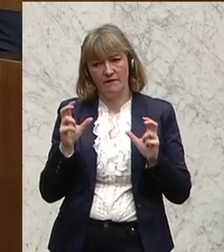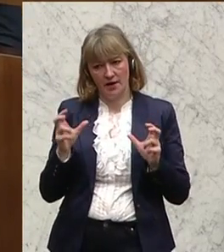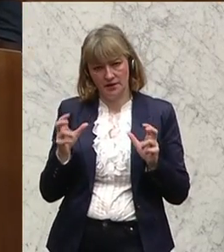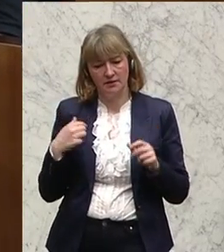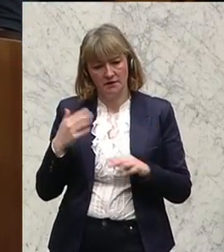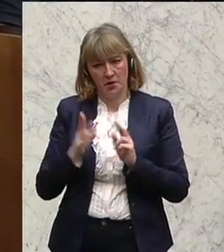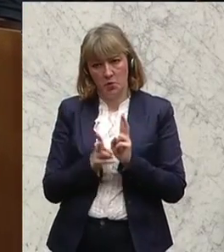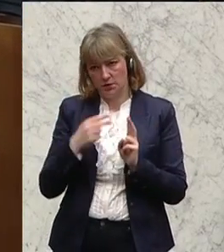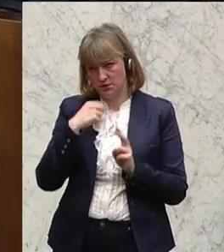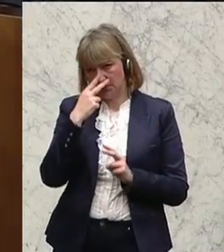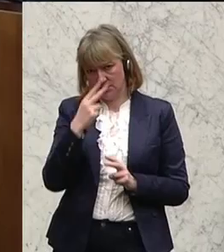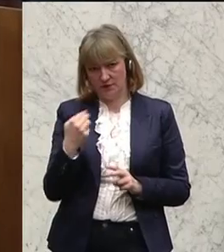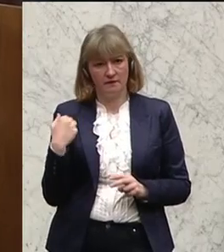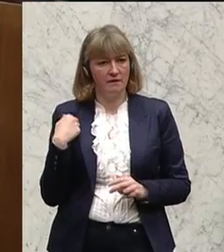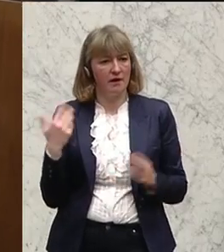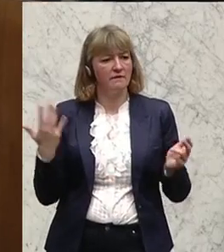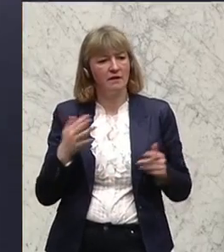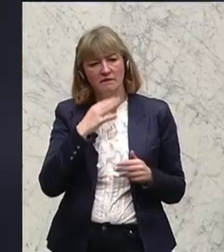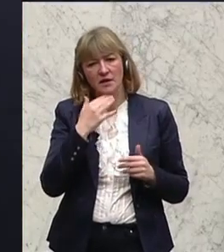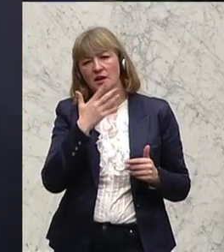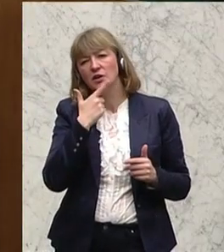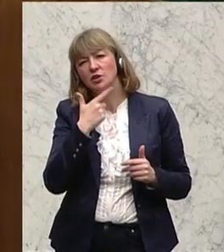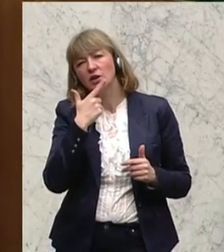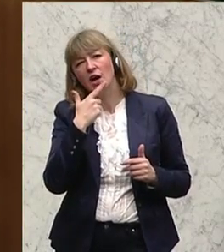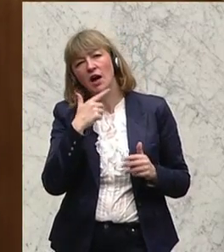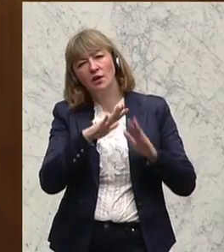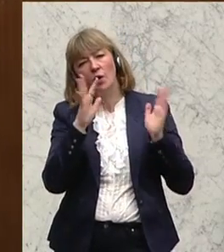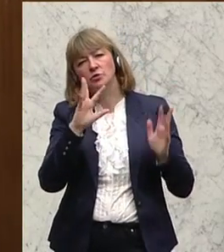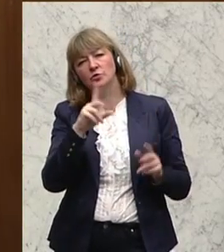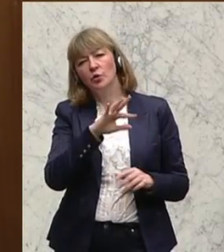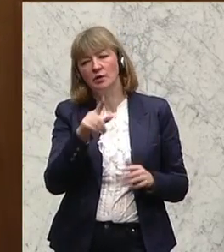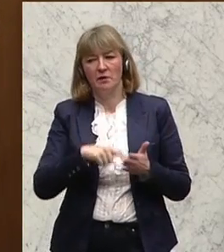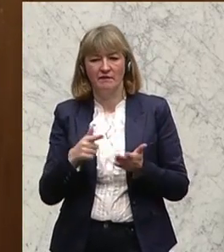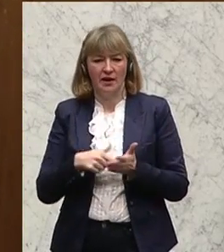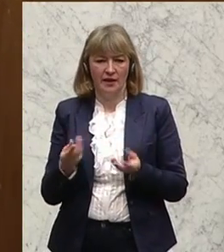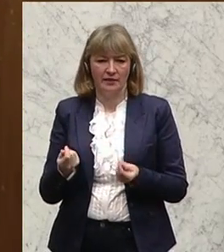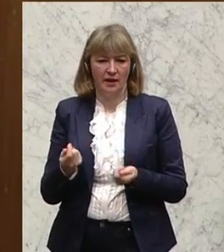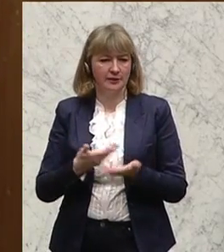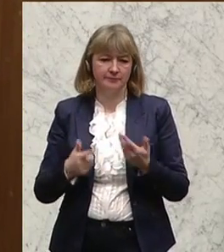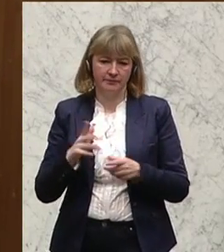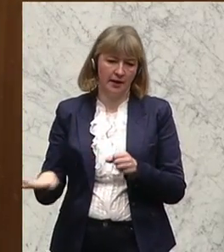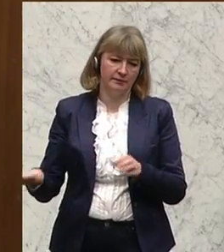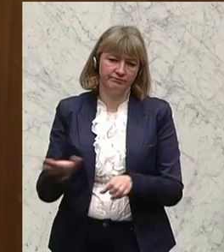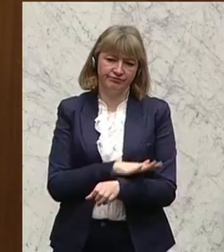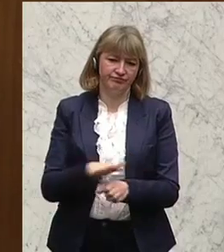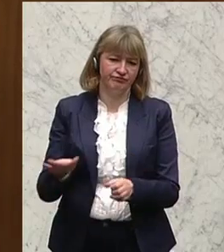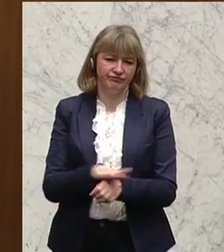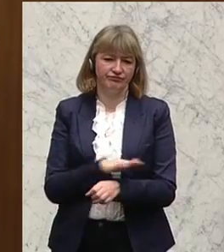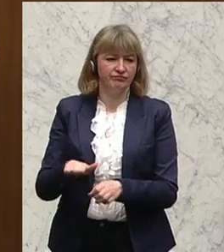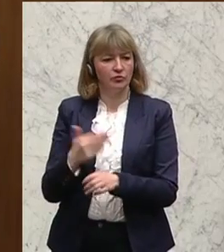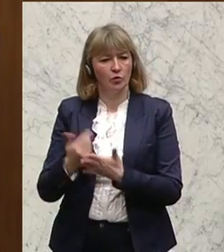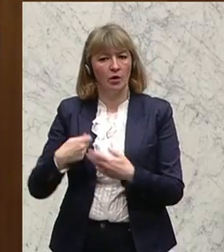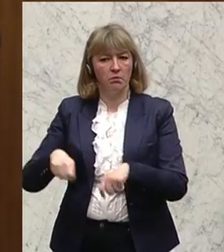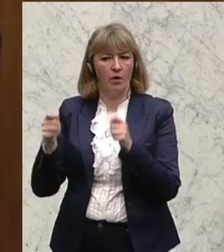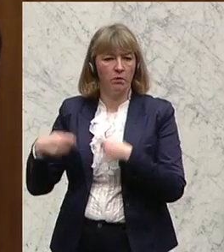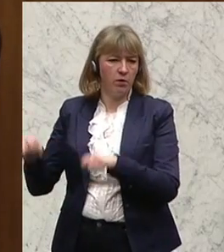Fernsehbeitrag gesehen, dass viele wunderschöne alte Häuser aus wirtschaftlichen Gründen offenbar geschliffen werden können und dann hässlichen Neubauten